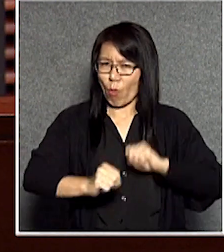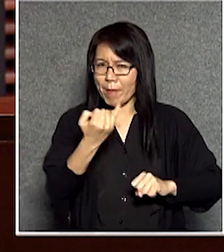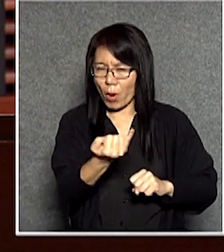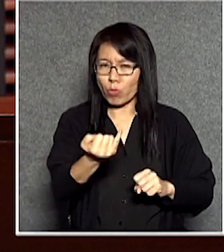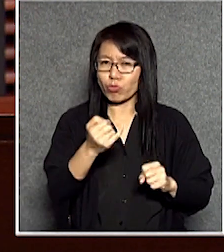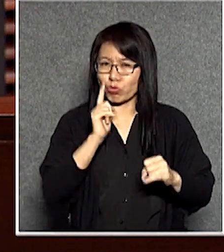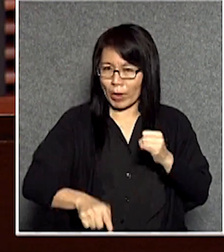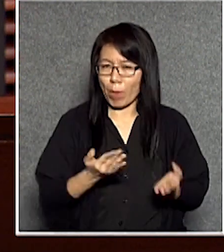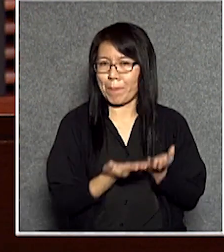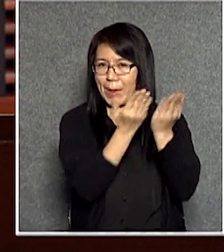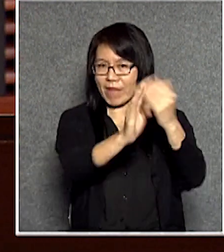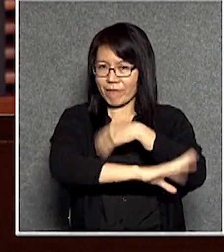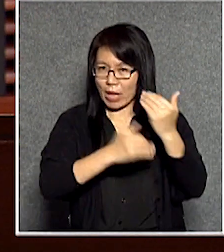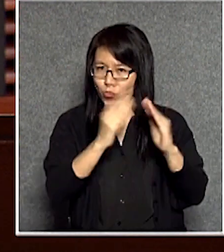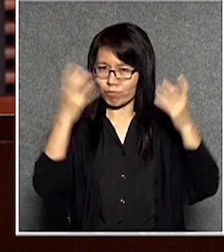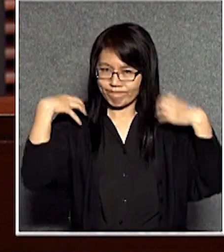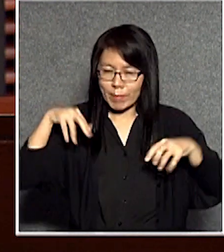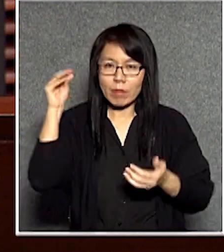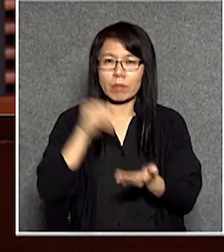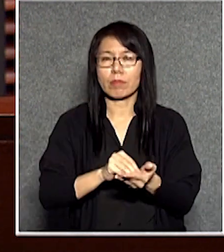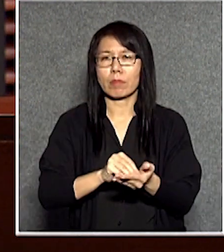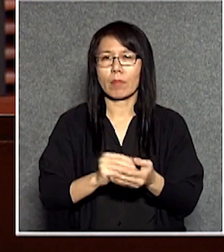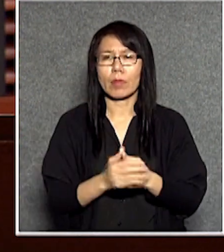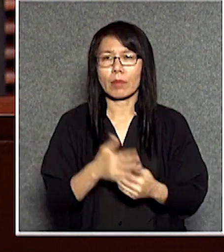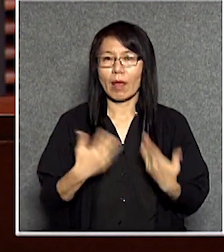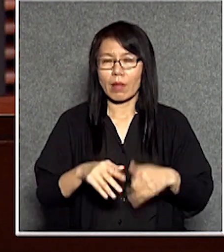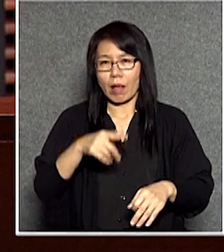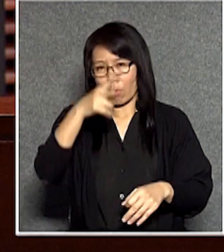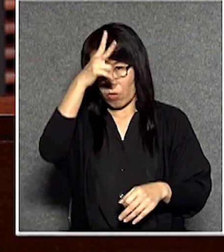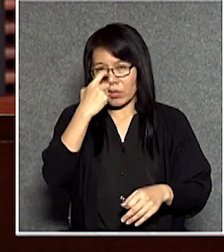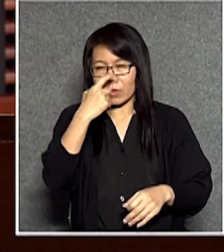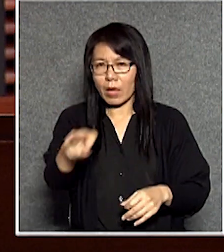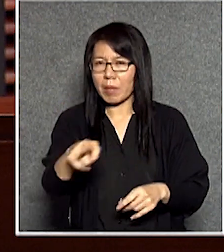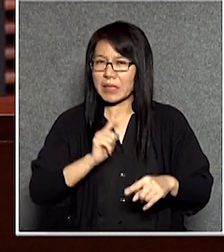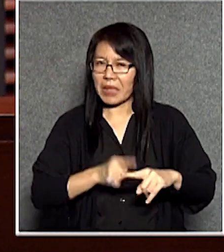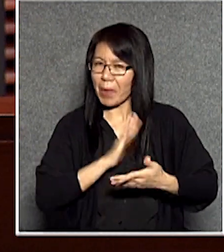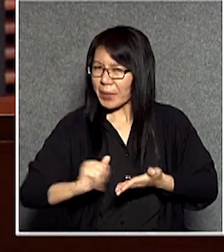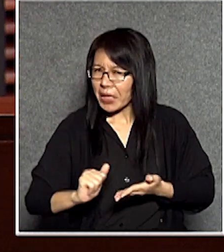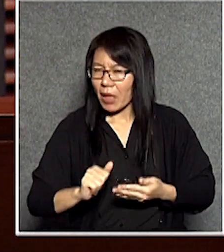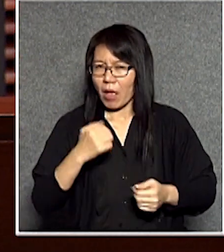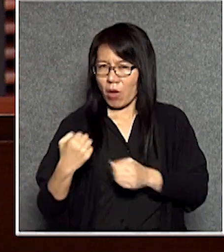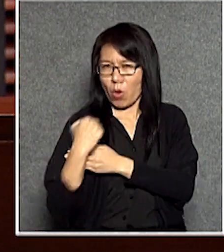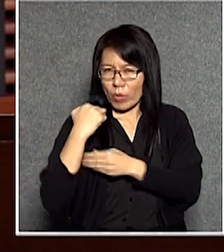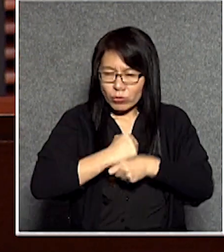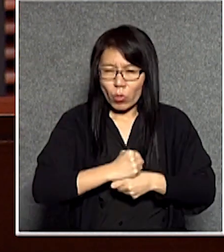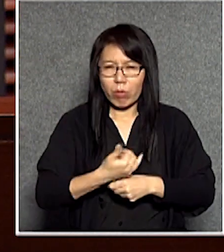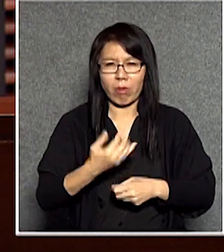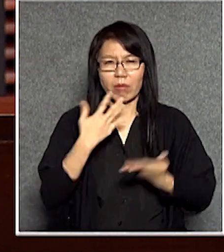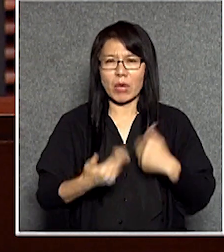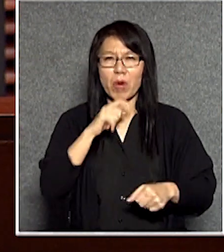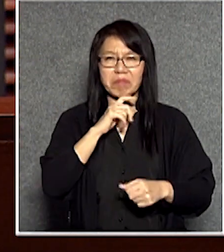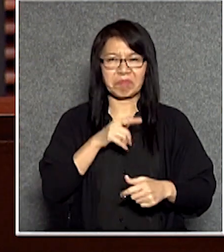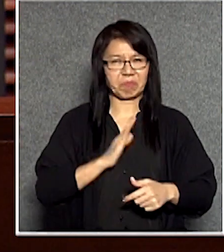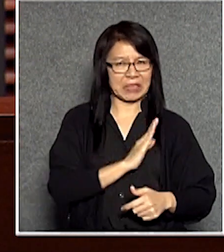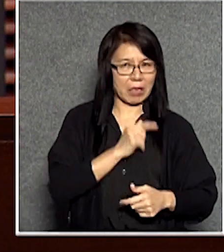該交由執法機構或者法官去決定。但是梁振英是否廉潔奉公、盡忠職守，亦或徇私枉